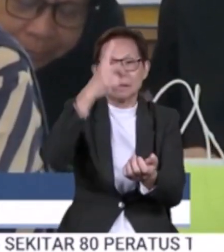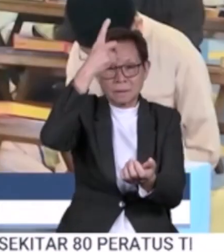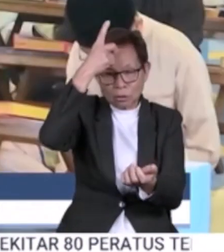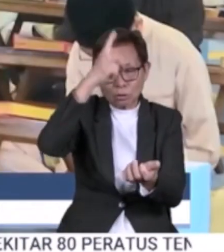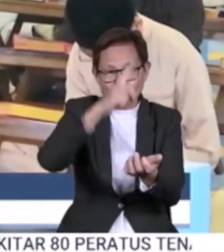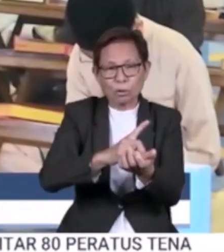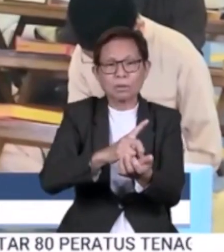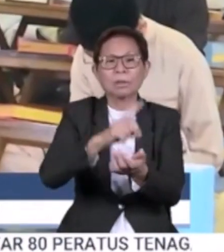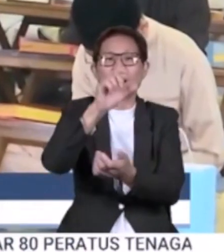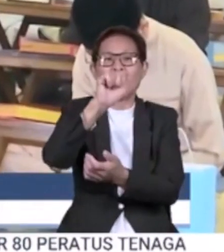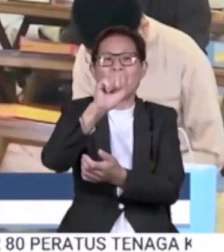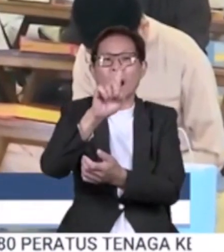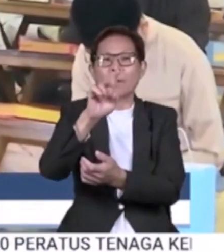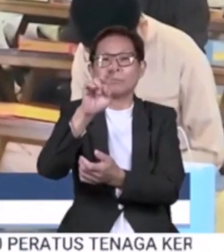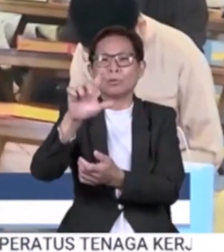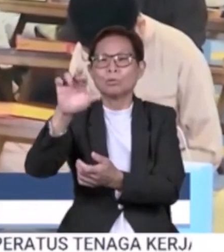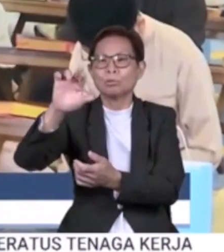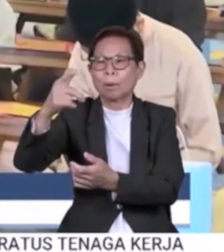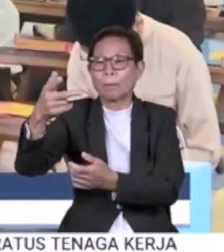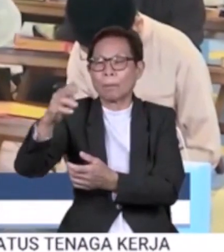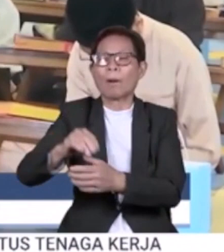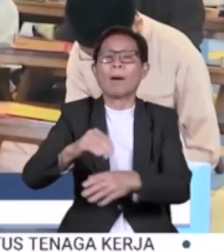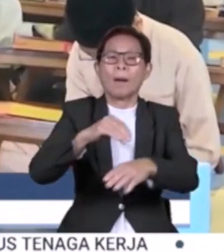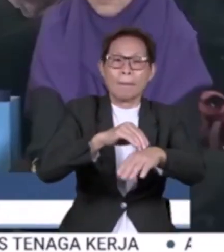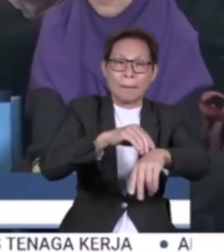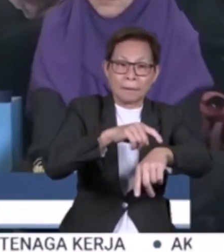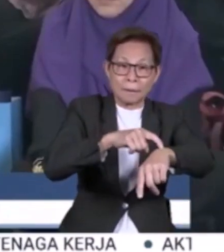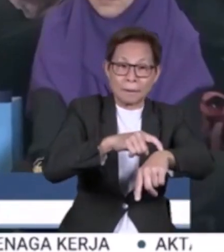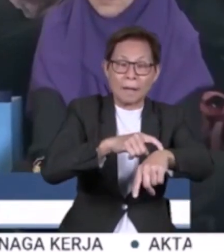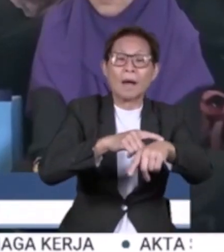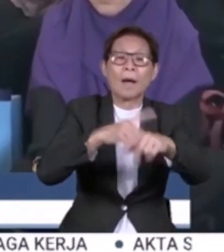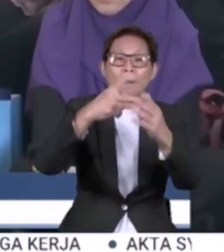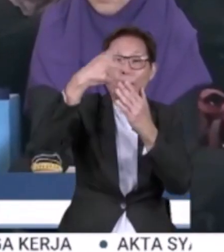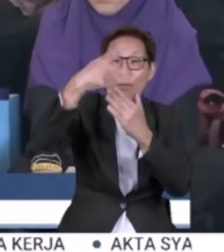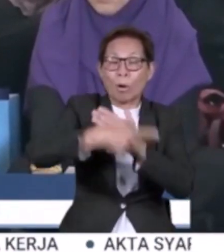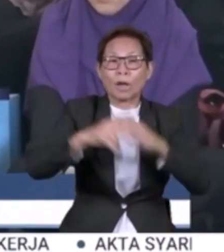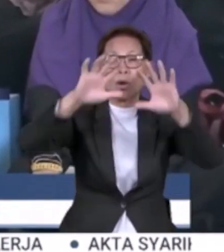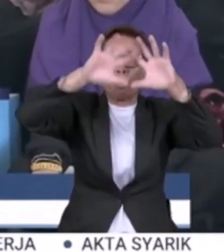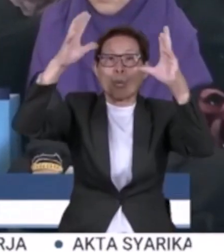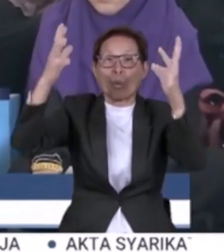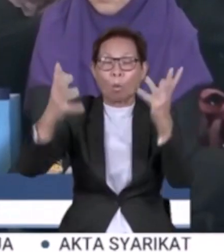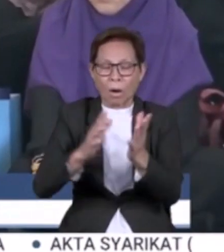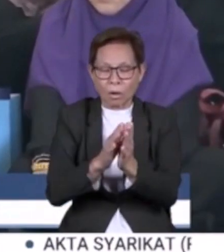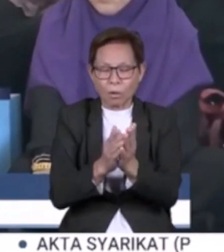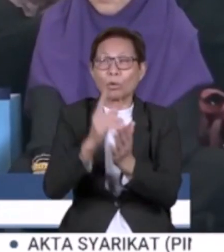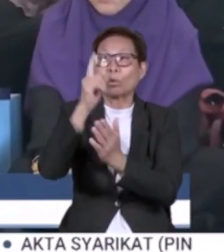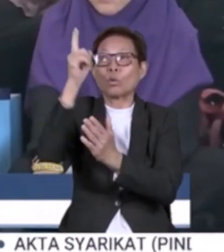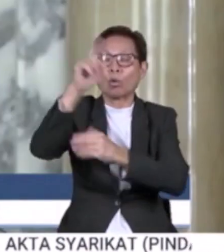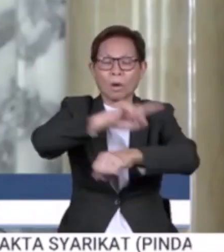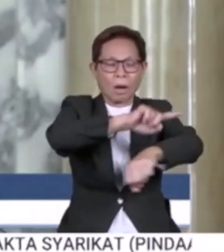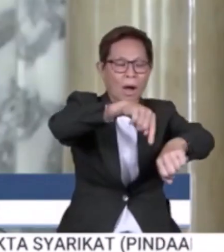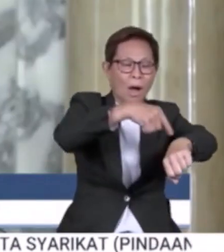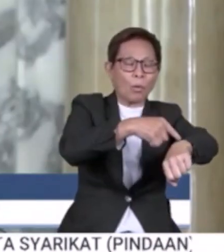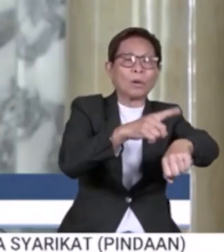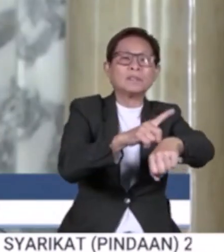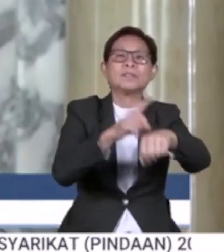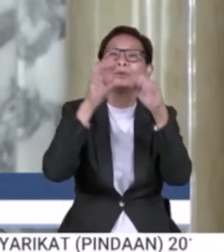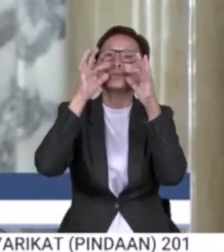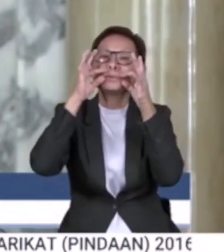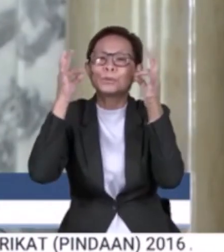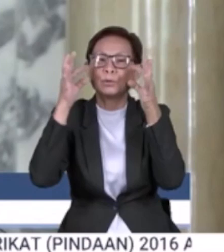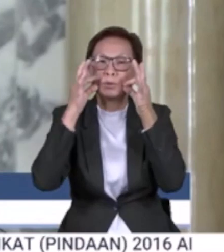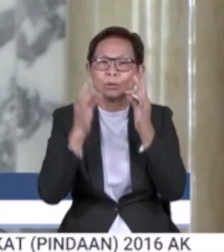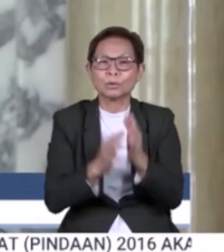dokter Abdurrahman berkata demikian pada program awal anjuran pustaka negeri srawak di Masjid Darul Hana kucing